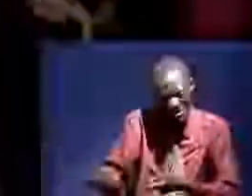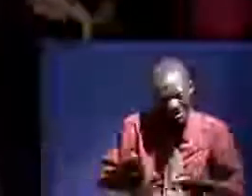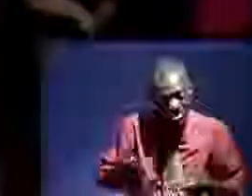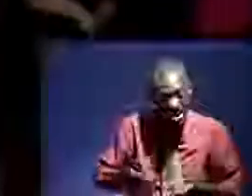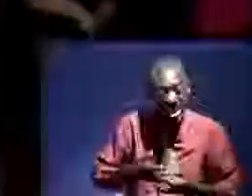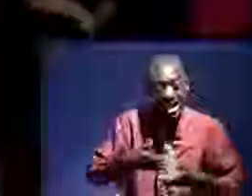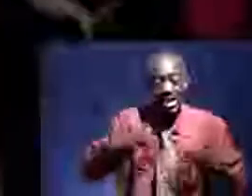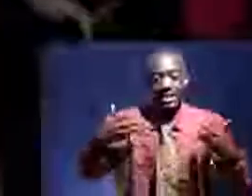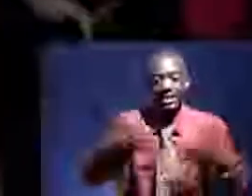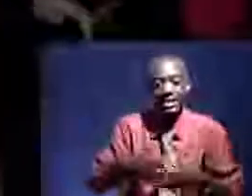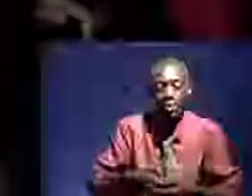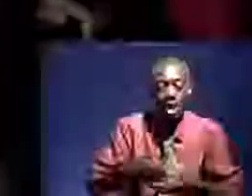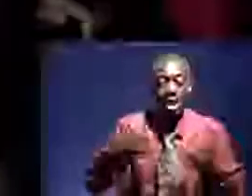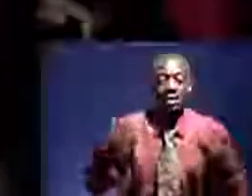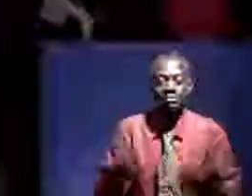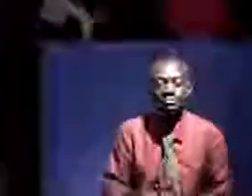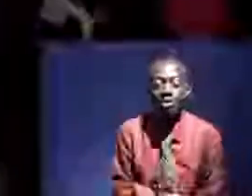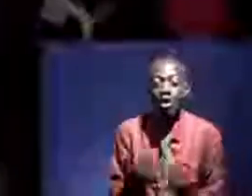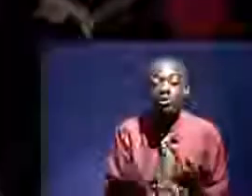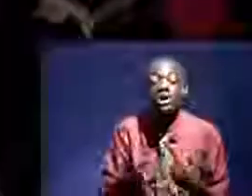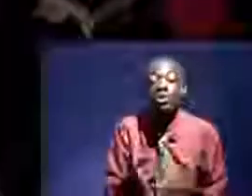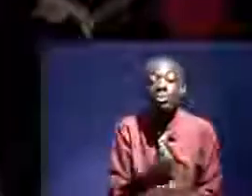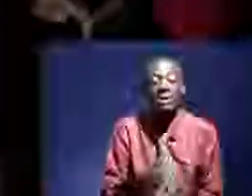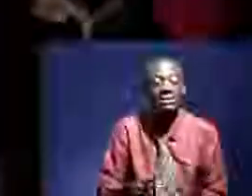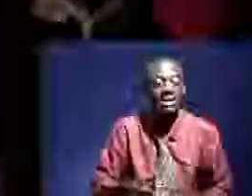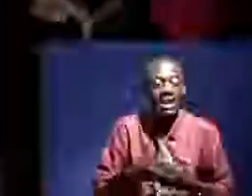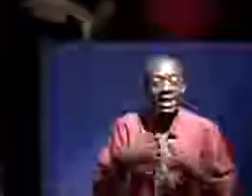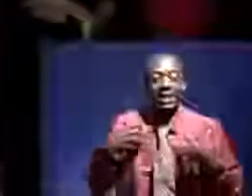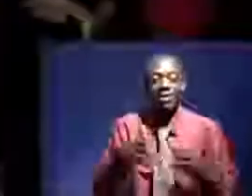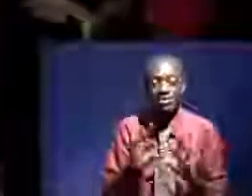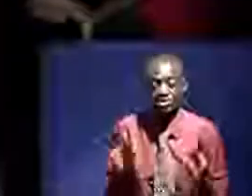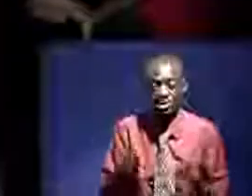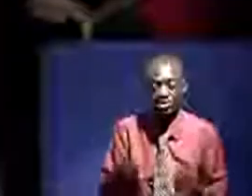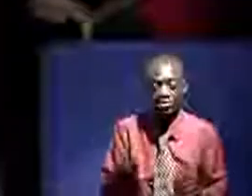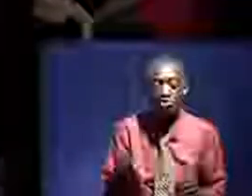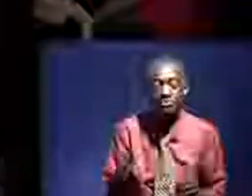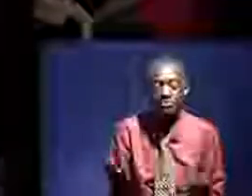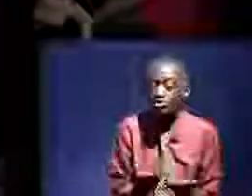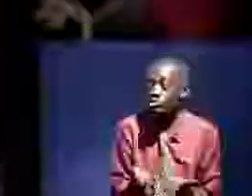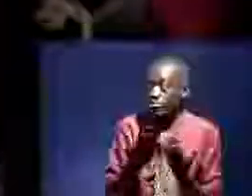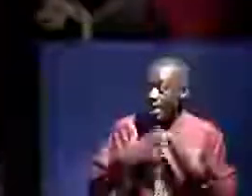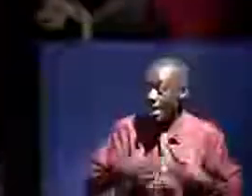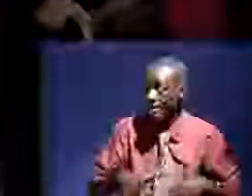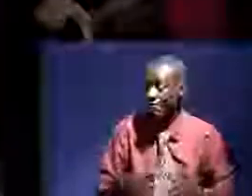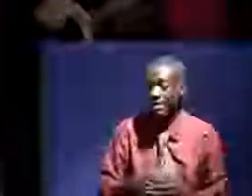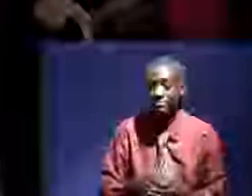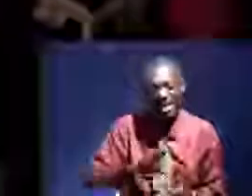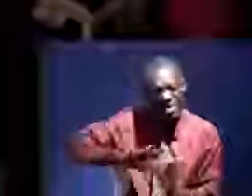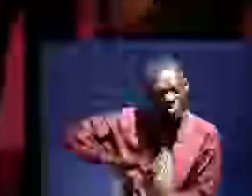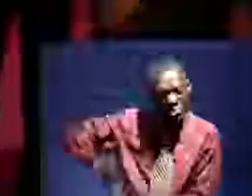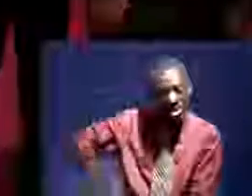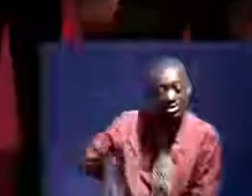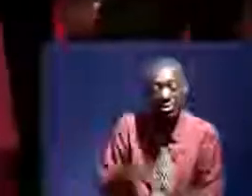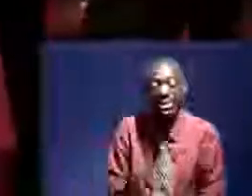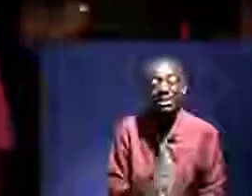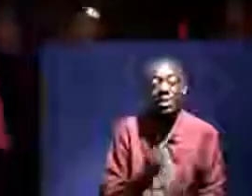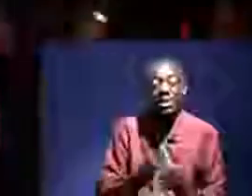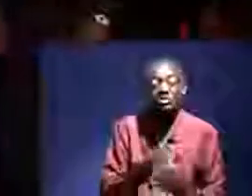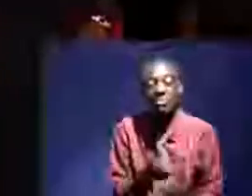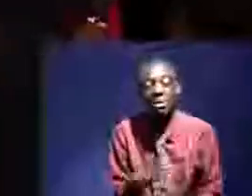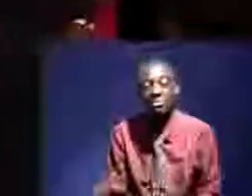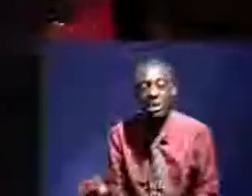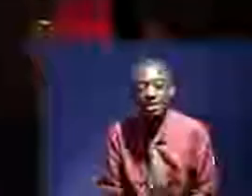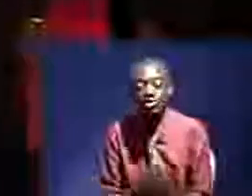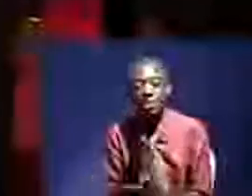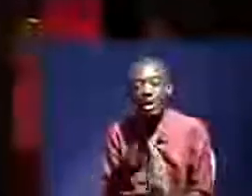vizuri kwa katika maeneo ambayo utaweza kupata hewa nzuri, na hilo ndilo somo la afya ambalo limekwisha kupita. Tukuache ukibarikiwa na jumbe mbalimbali za kwaya